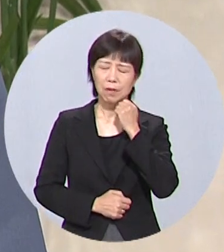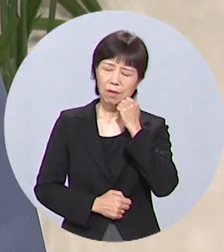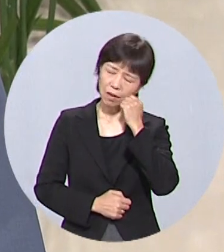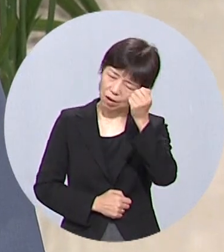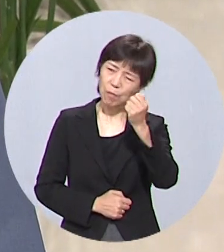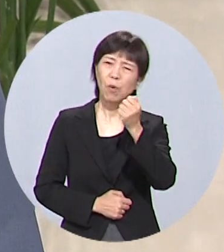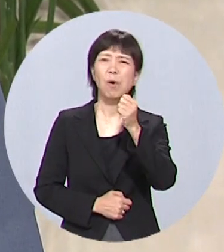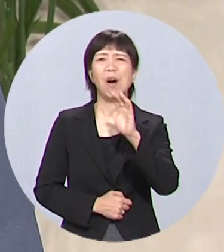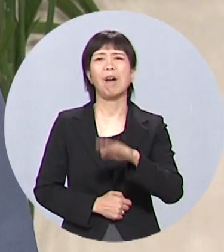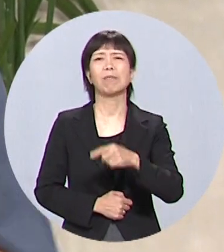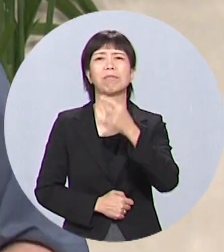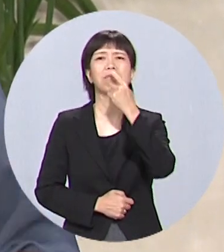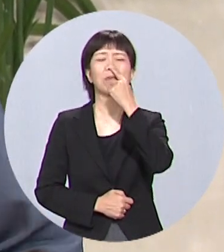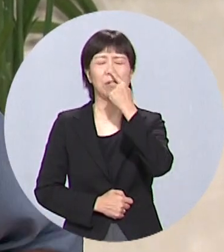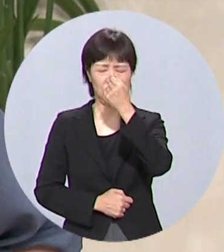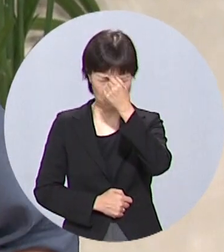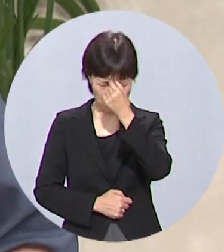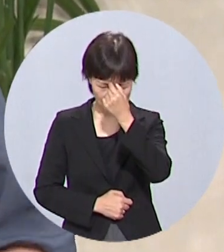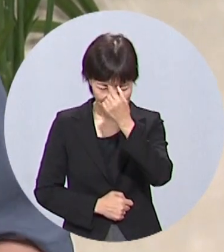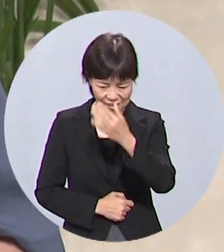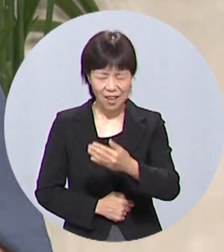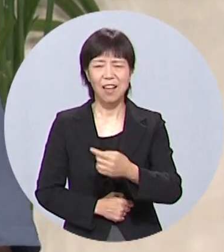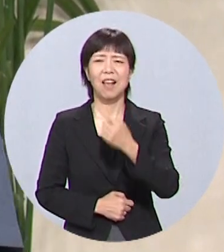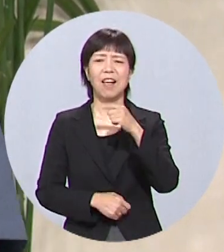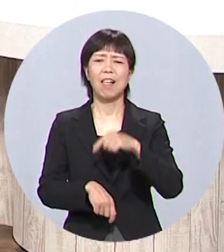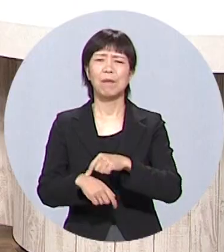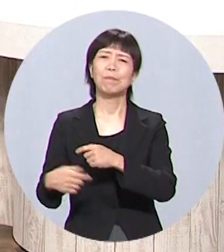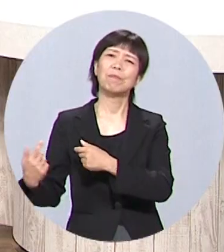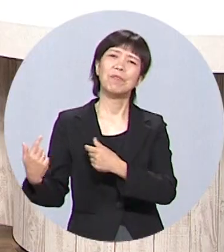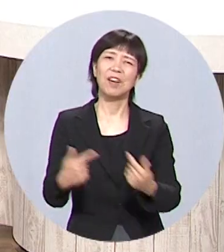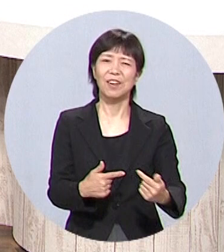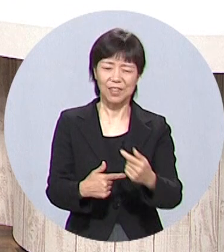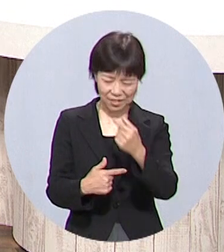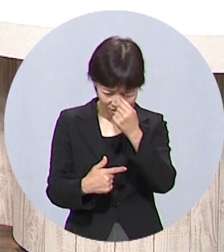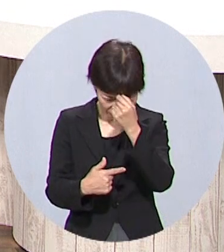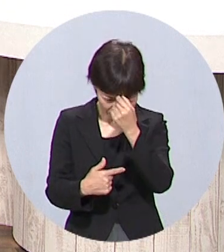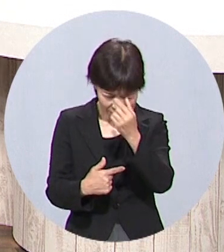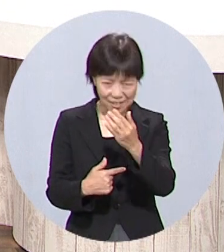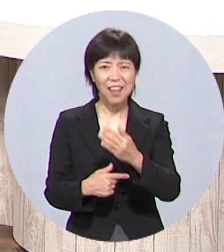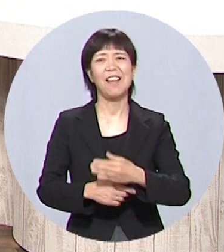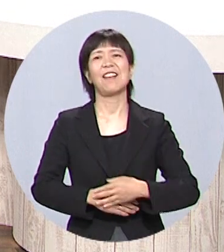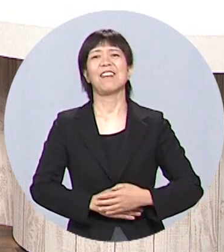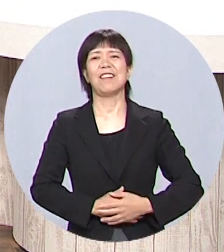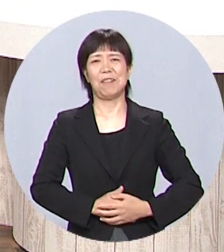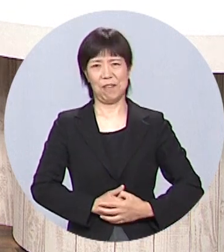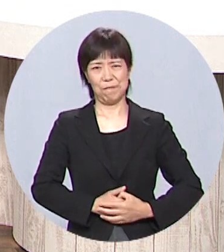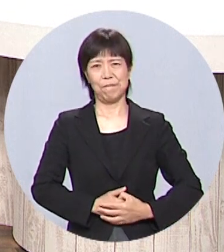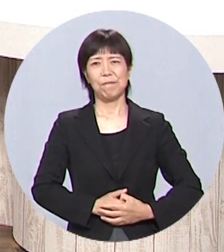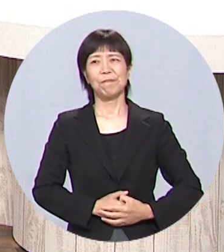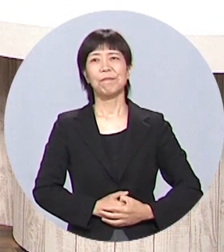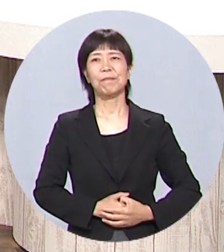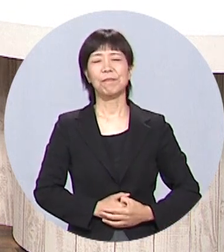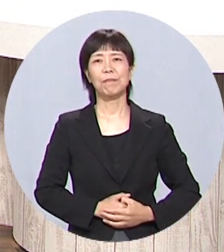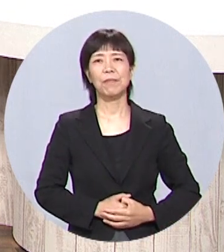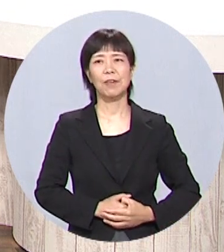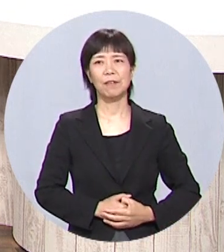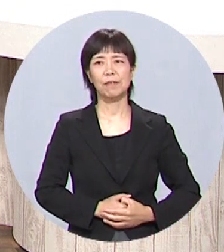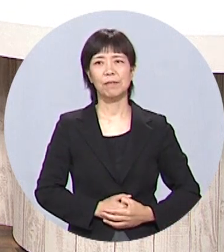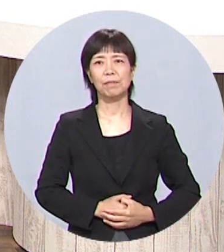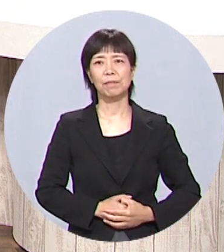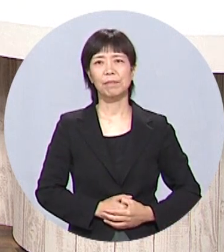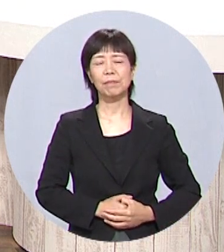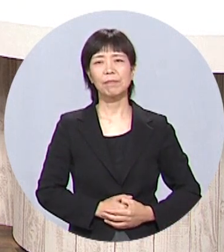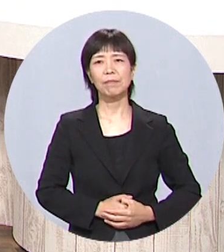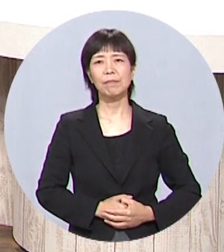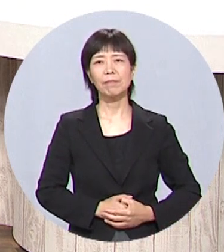うん、浦和駅過ぎちゃったんです。すいません、遅刻しました。まさかそんな日に遅刻を。 時の記念日の日にね。時の記念日、